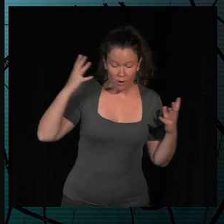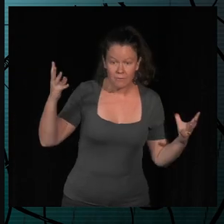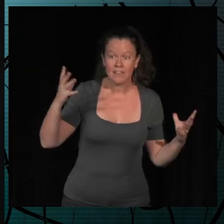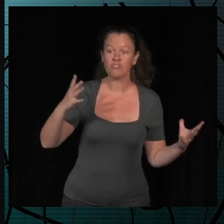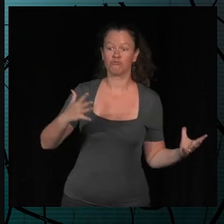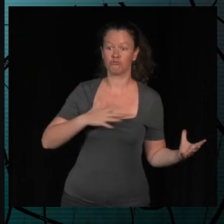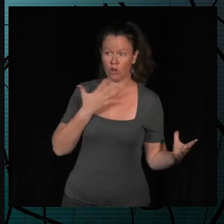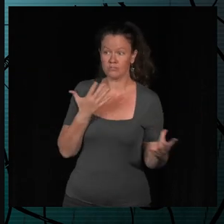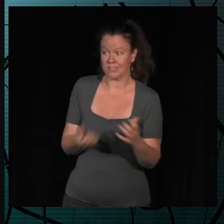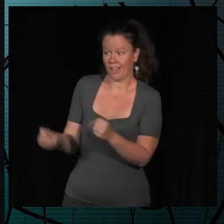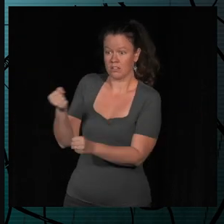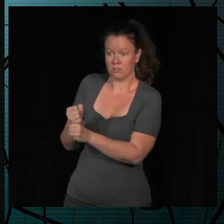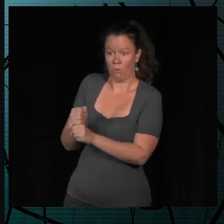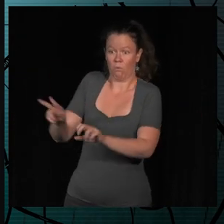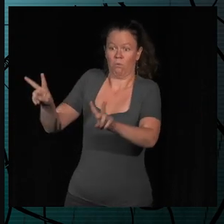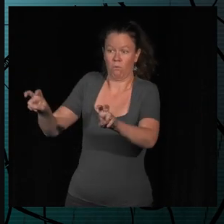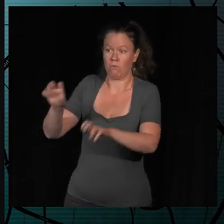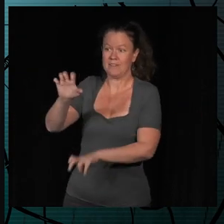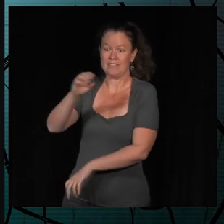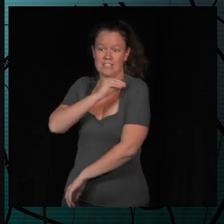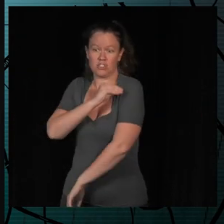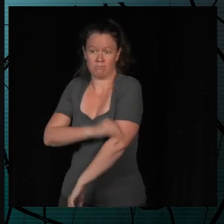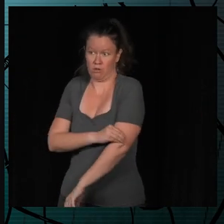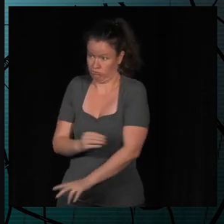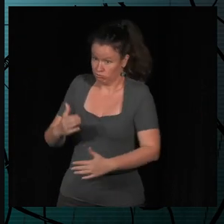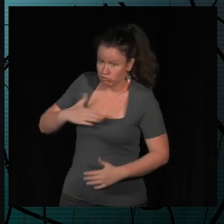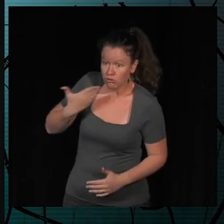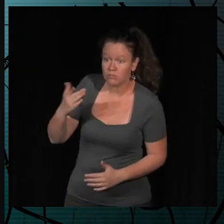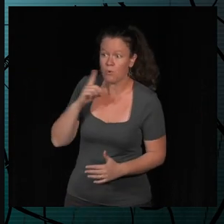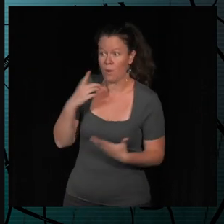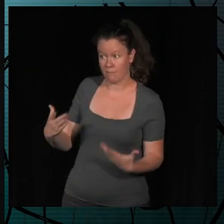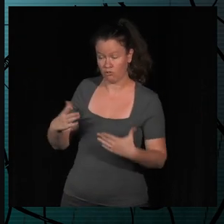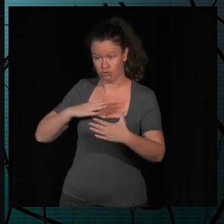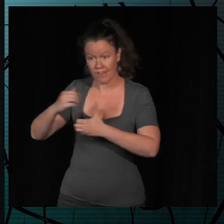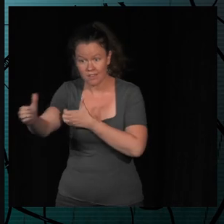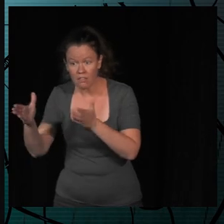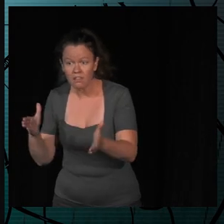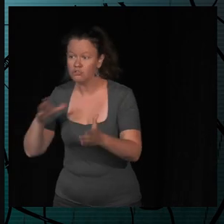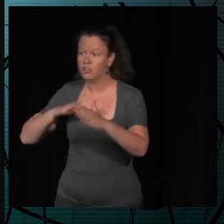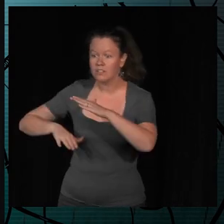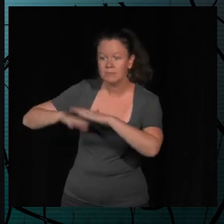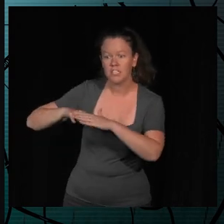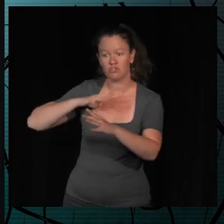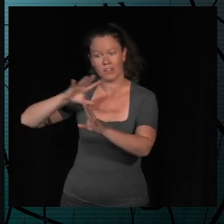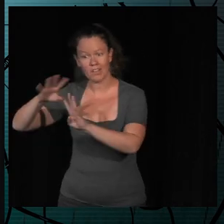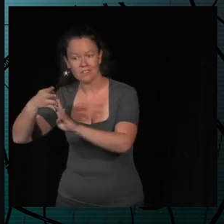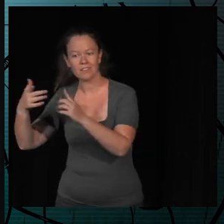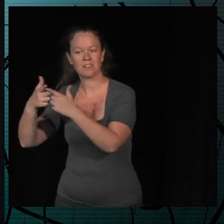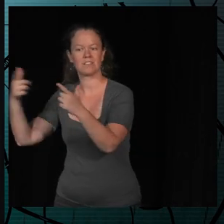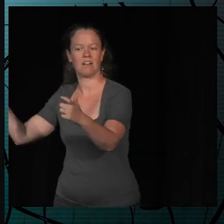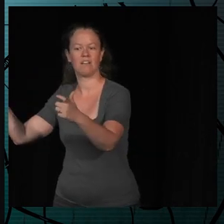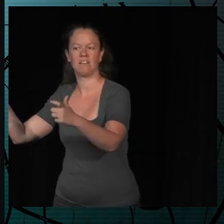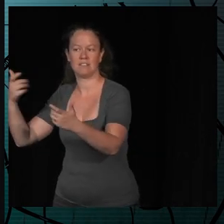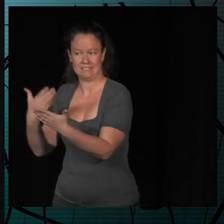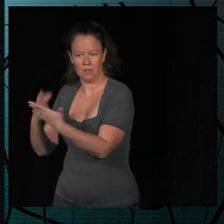encadrer cette question là mais certains que moi je reçois sont pas ne sont sont pas classés dans le top